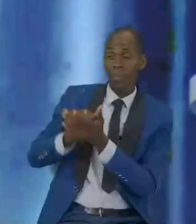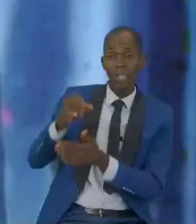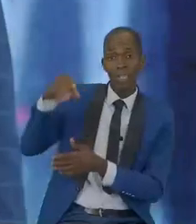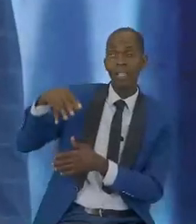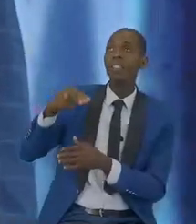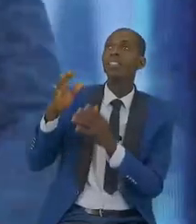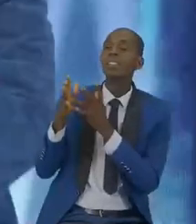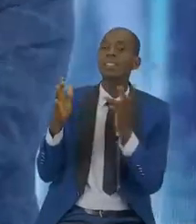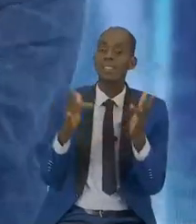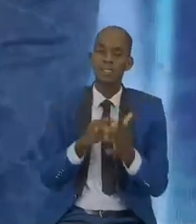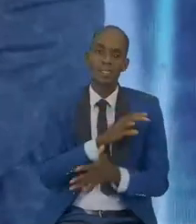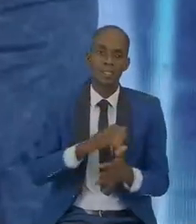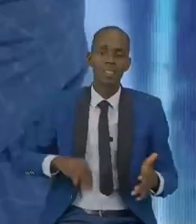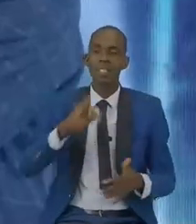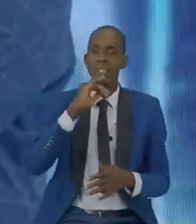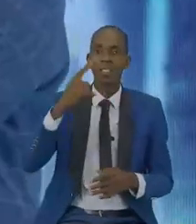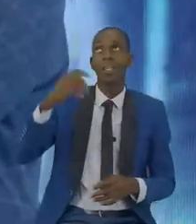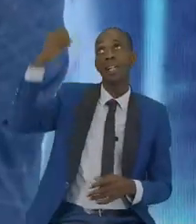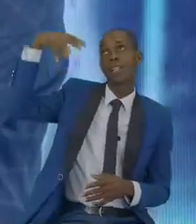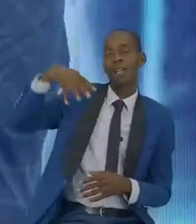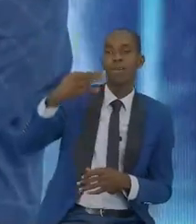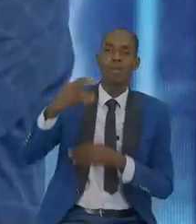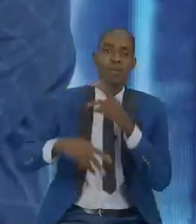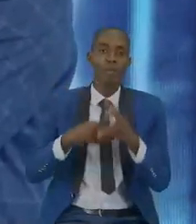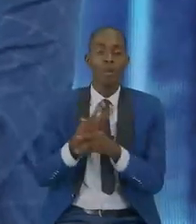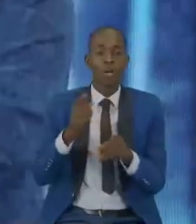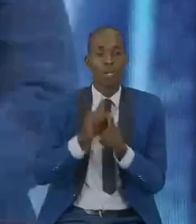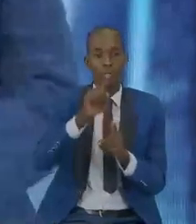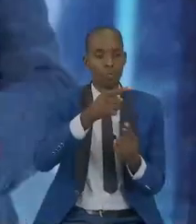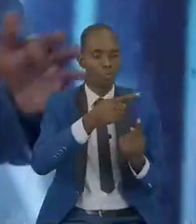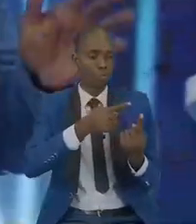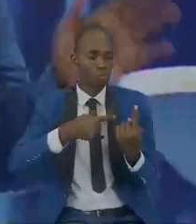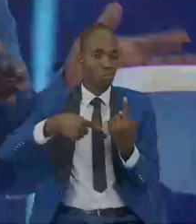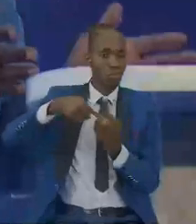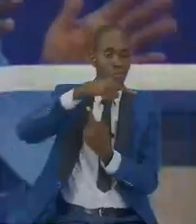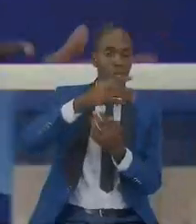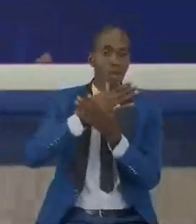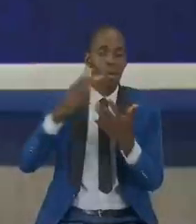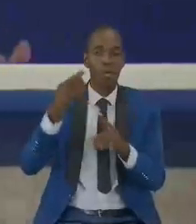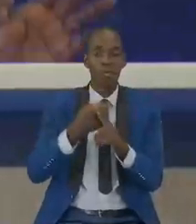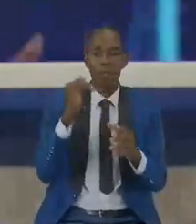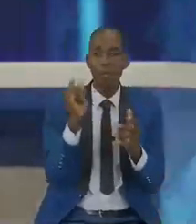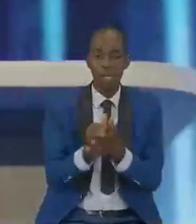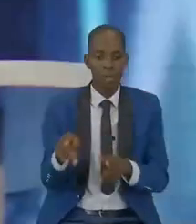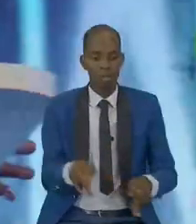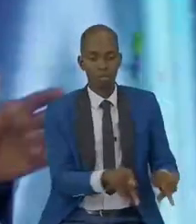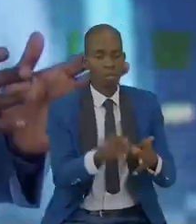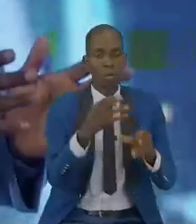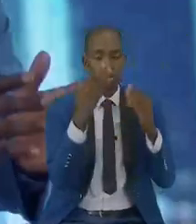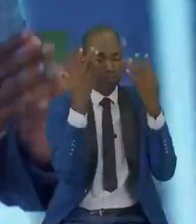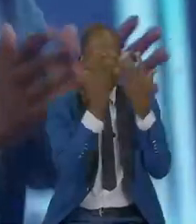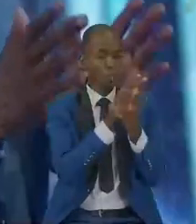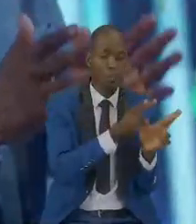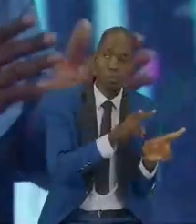lumière là. Jésus-Christ est la lumière du monde. Et comme tu te détournes des